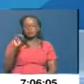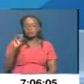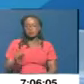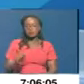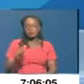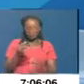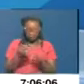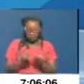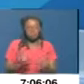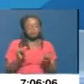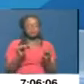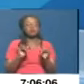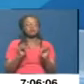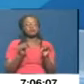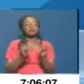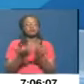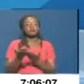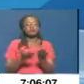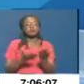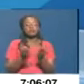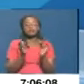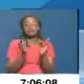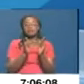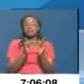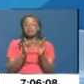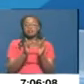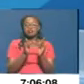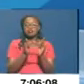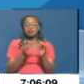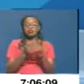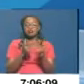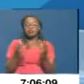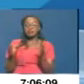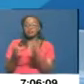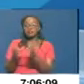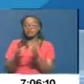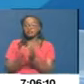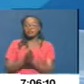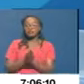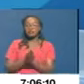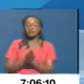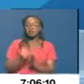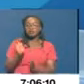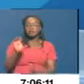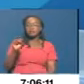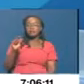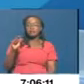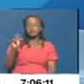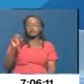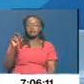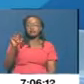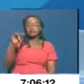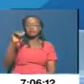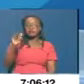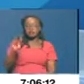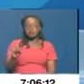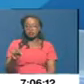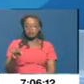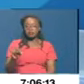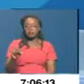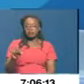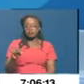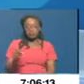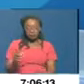Majaribio huduma mpya ya kidijitali kutoka kwa kampuni moja ya Estonian kwa jina la Timbarat ambayo itasaidia